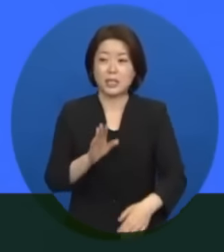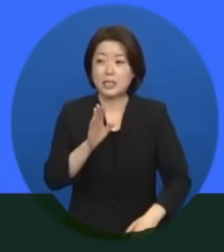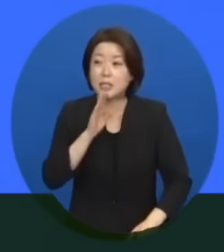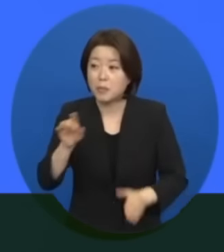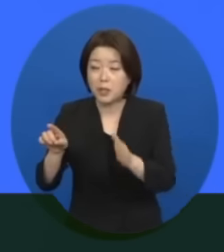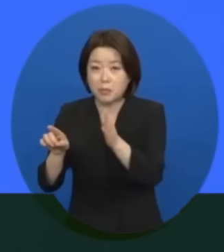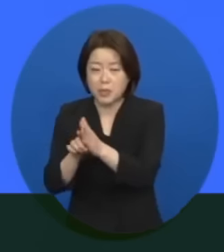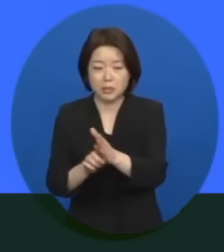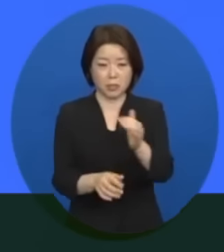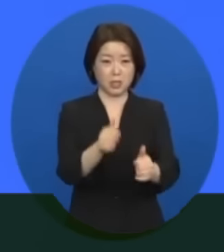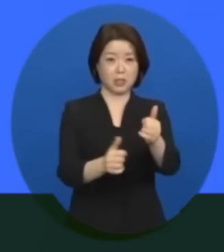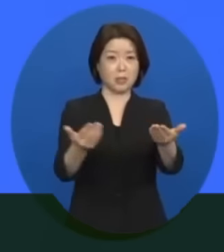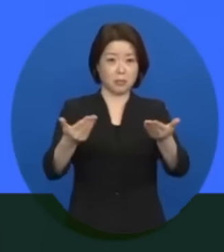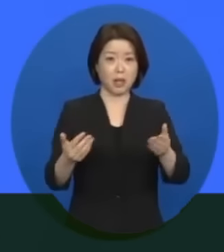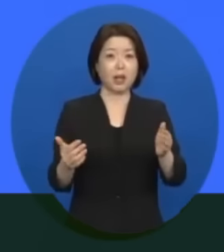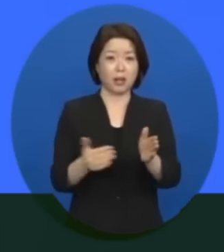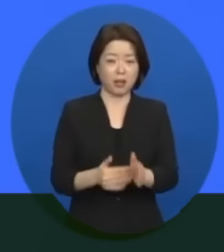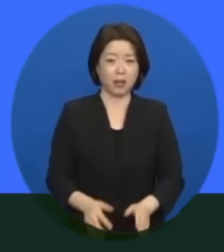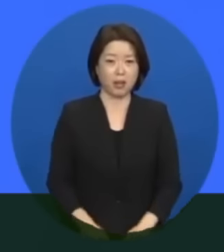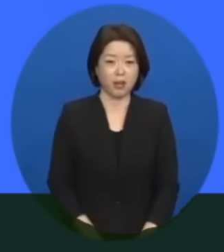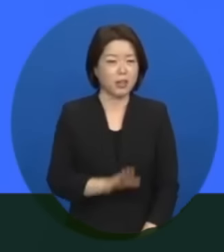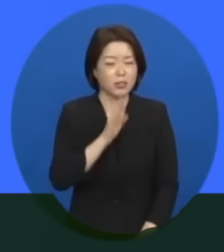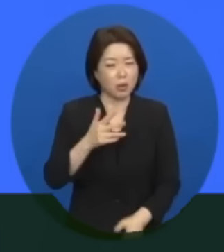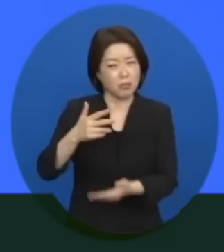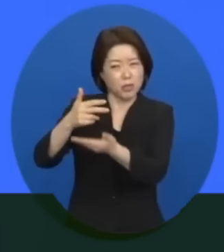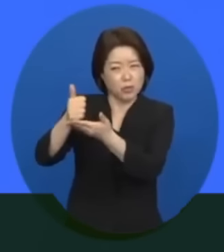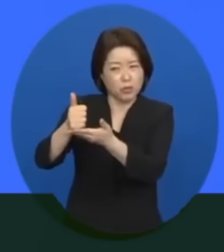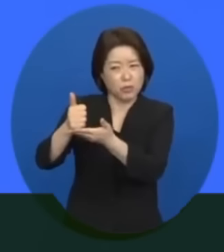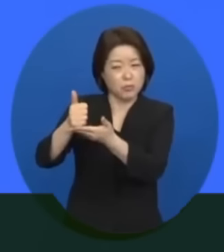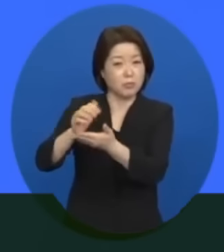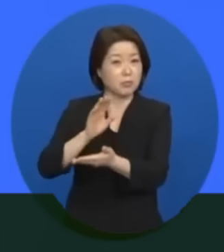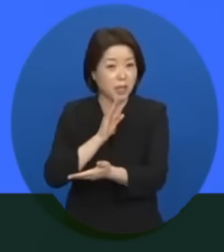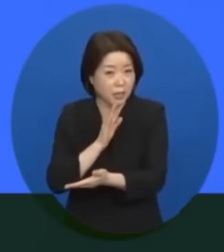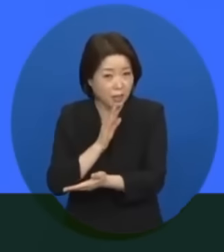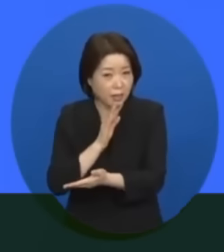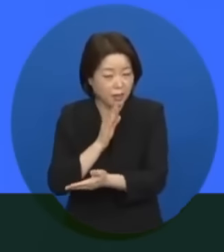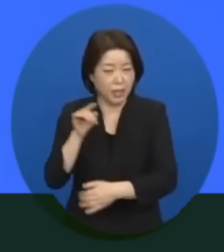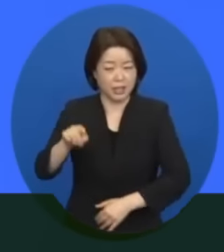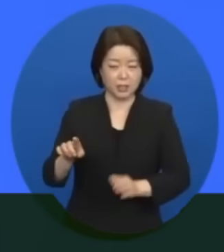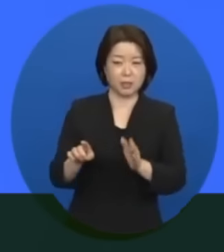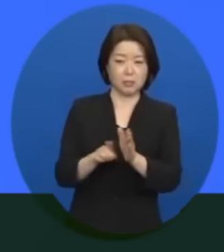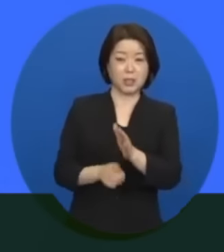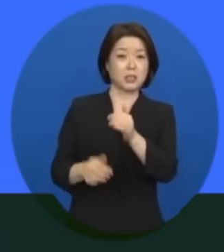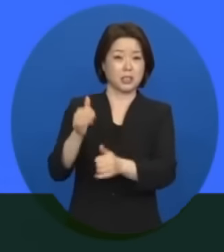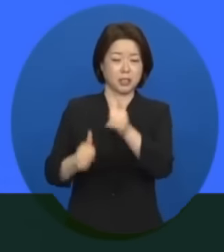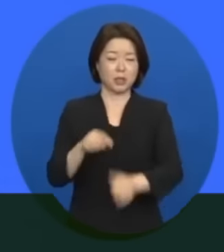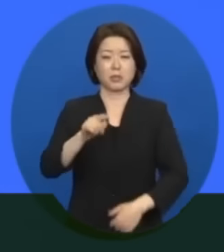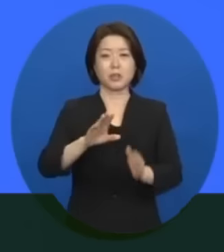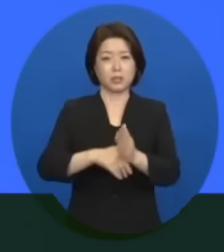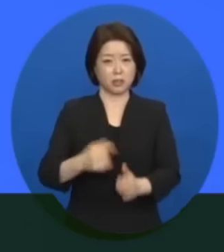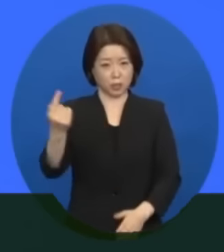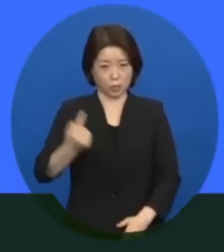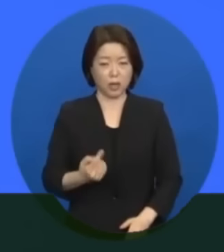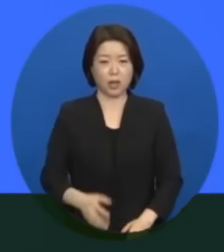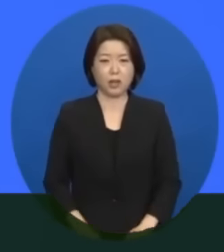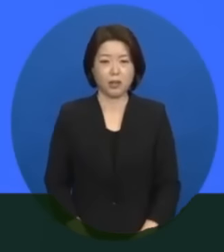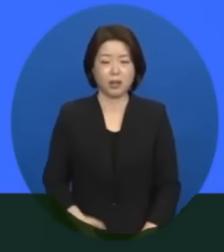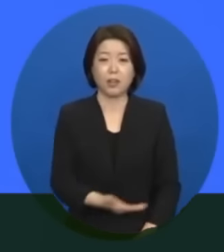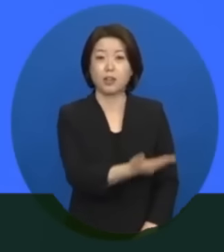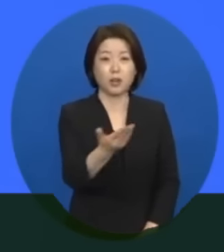거예요 정말 예수님이 주님이신 믿는 그 시험이 그때 오는 것입니다 근데 여러분